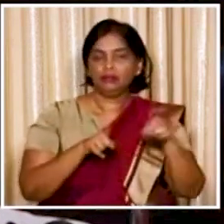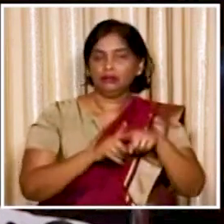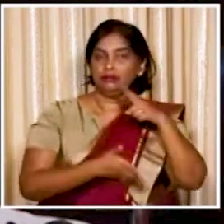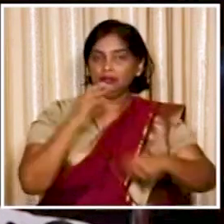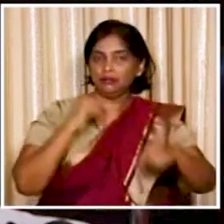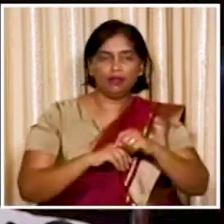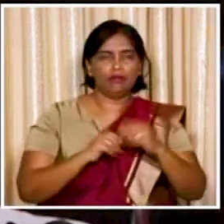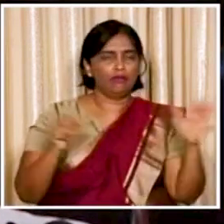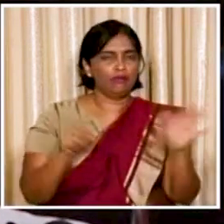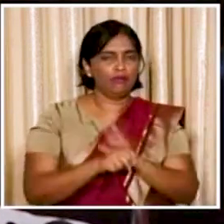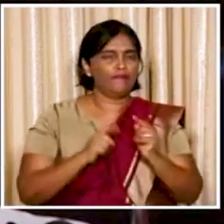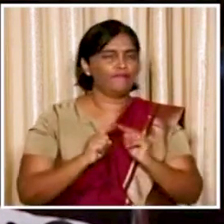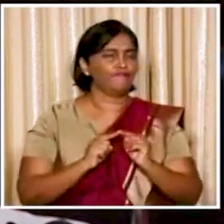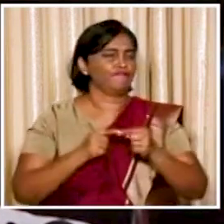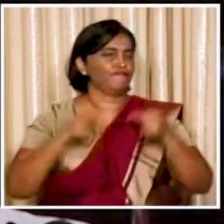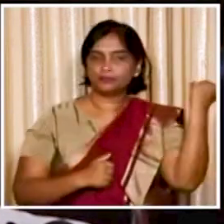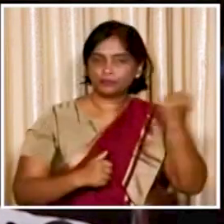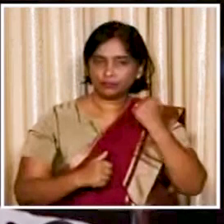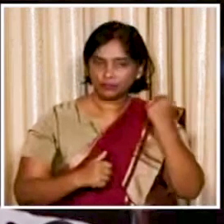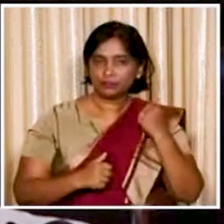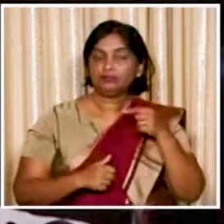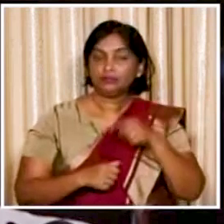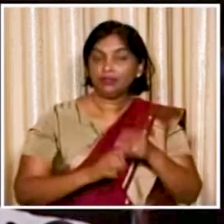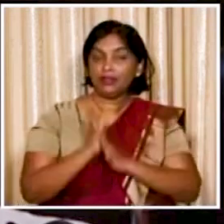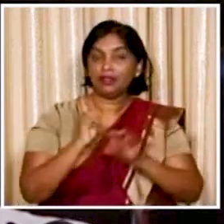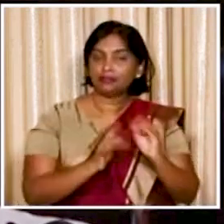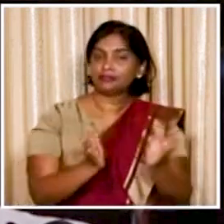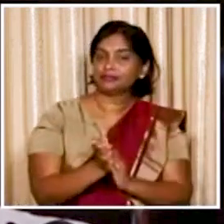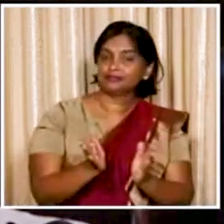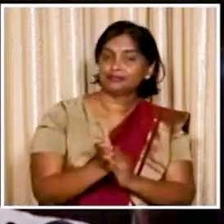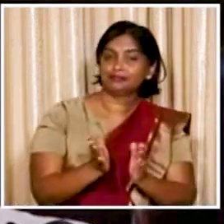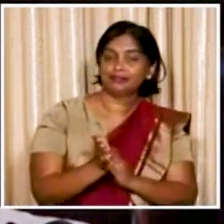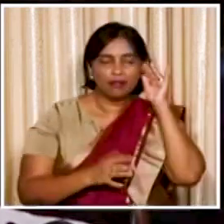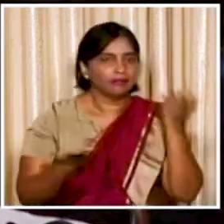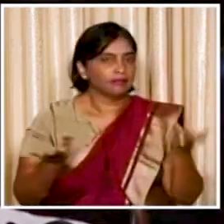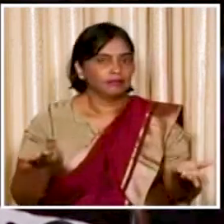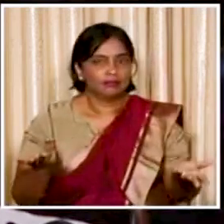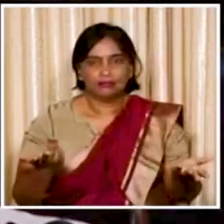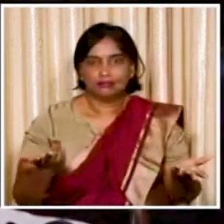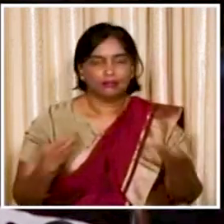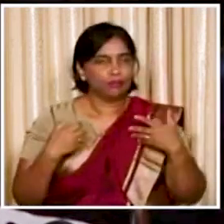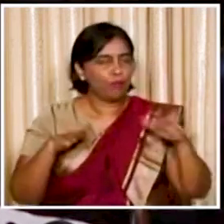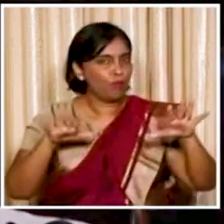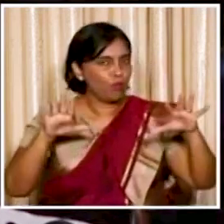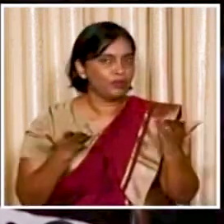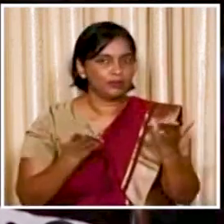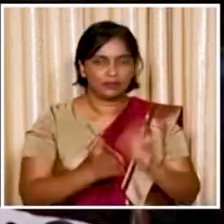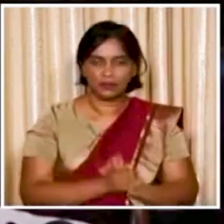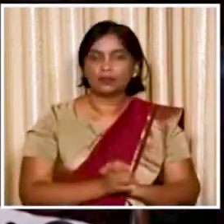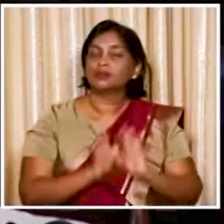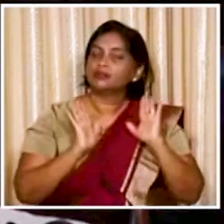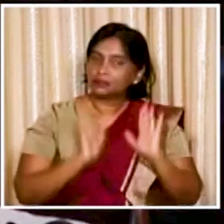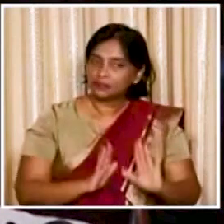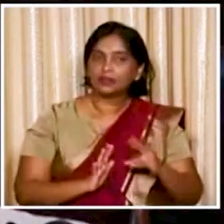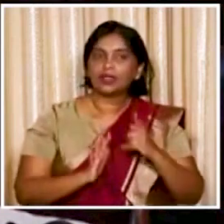ජනවරමට සම්පූර්ණම පරස්පර කතාවක් කරනකොට ඒ මන්ත්‍රීවරු අප්පුඩි ගහමින් අසා ඉන්නේ ටිකක් විස්මජනක කරුණක් හටියට තිබෙනවා. කෙසේ